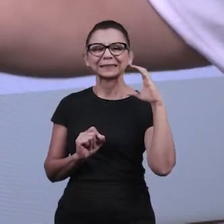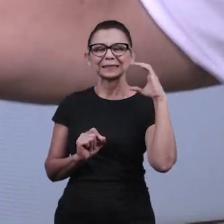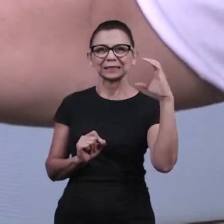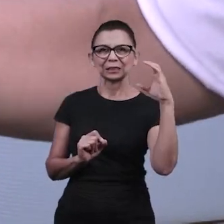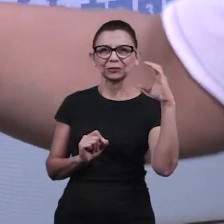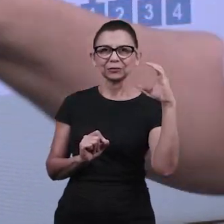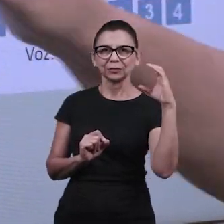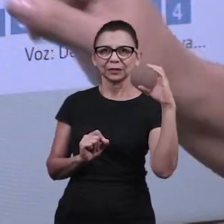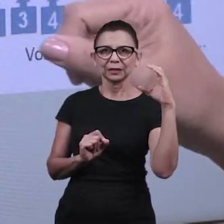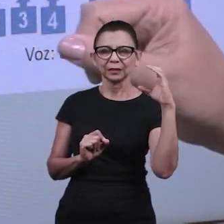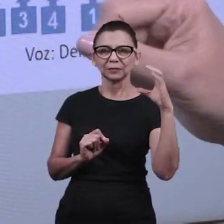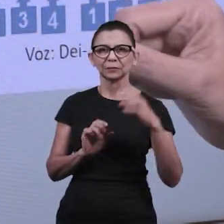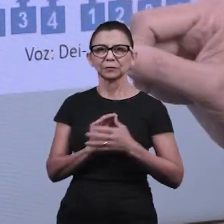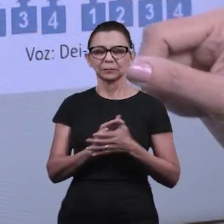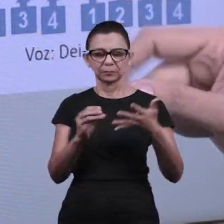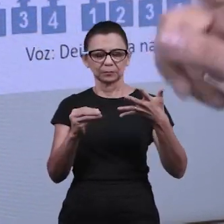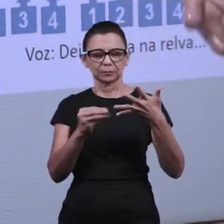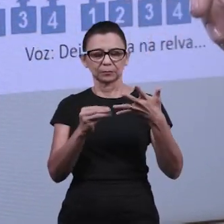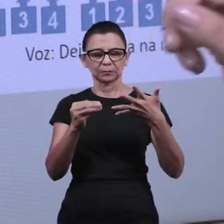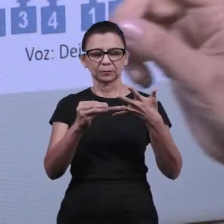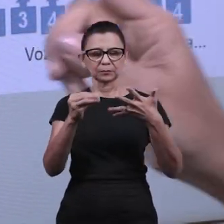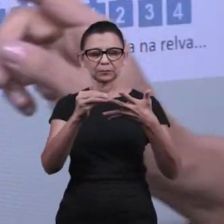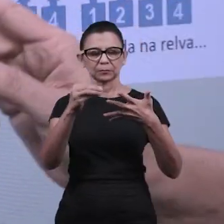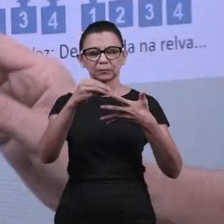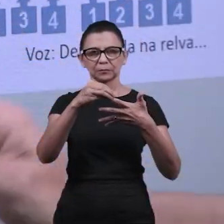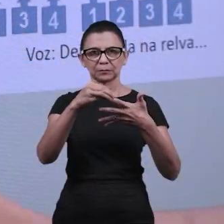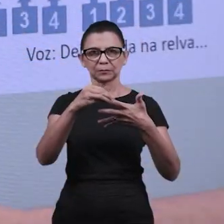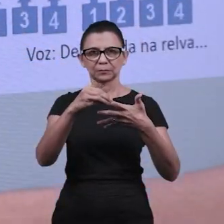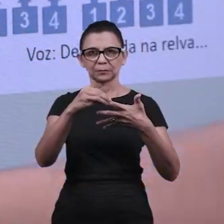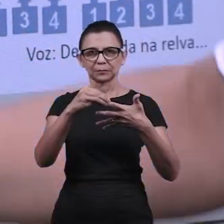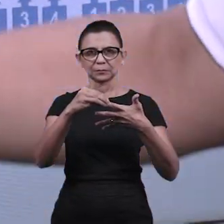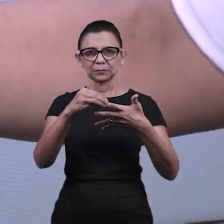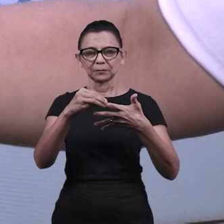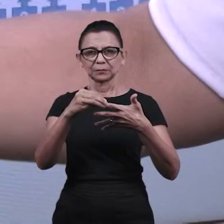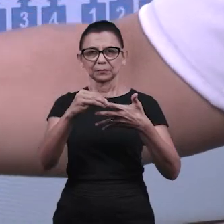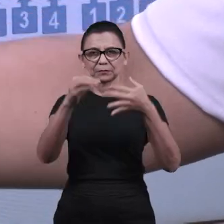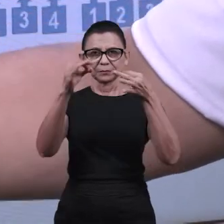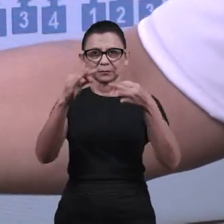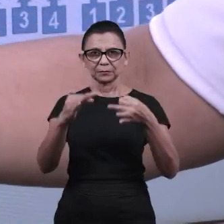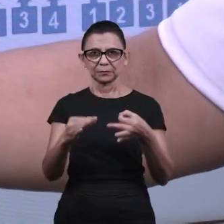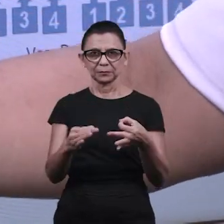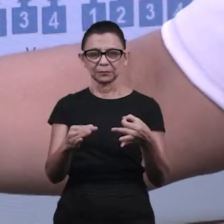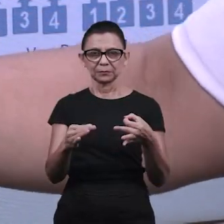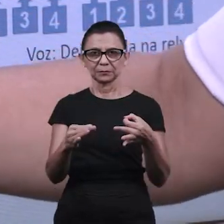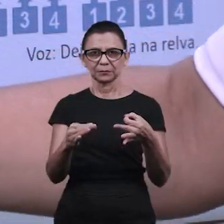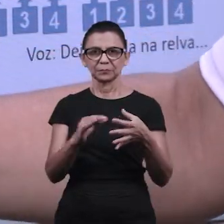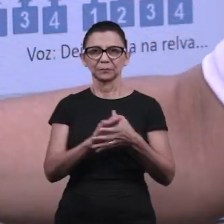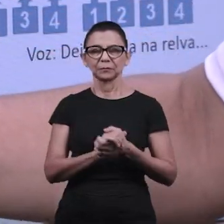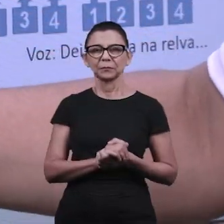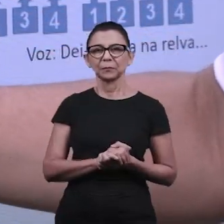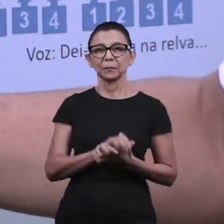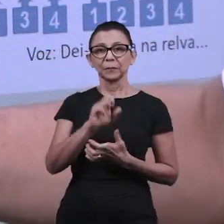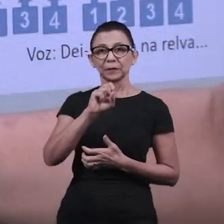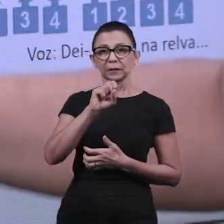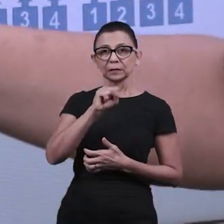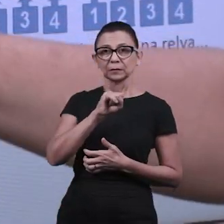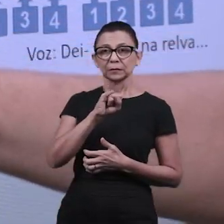correct pour jouer avec la note de la main. Si, sol, do,